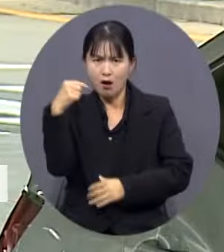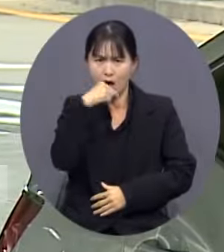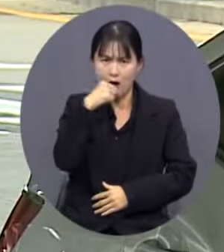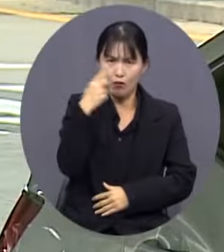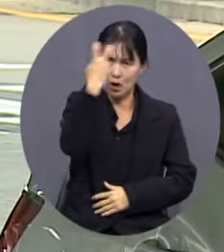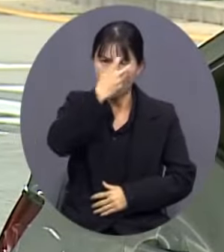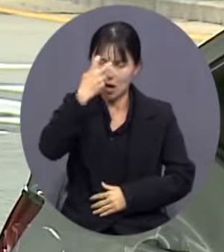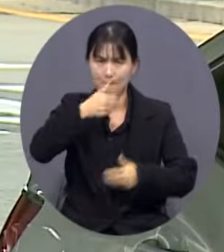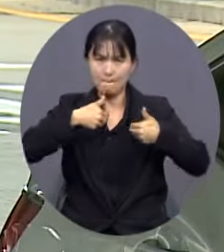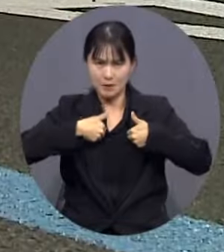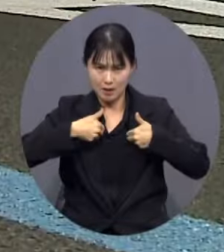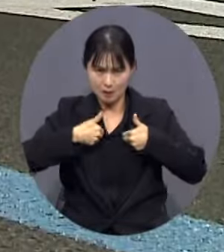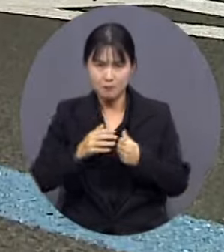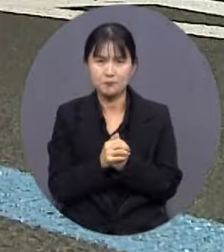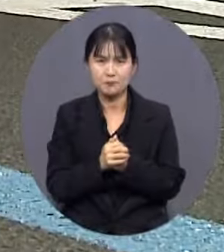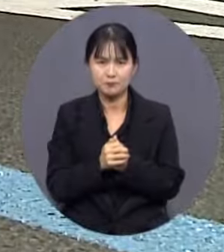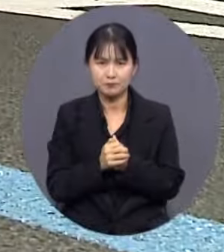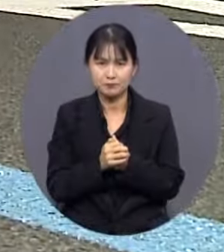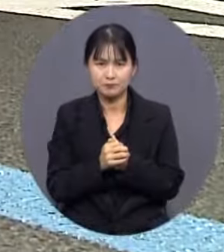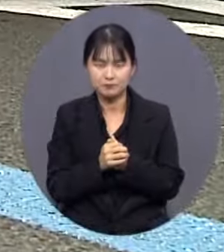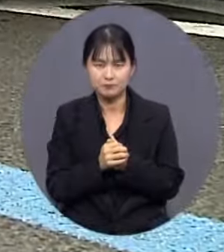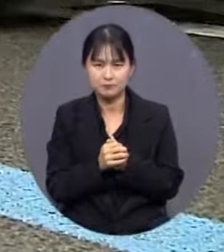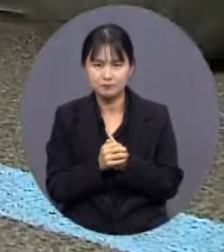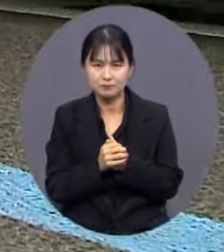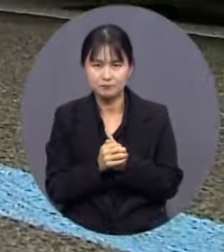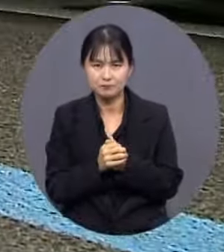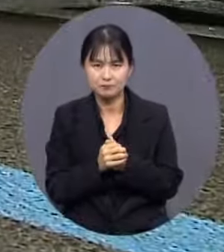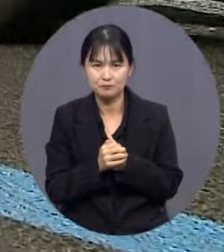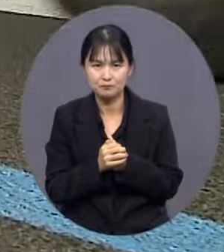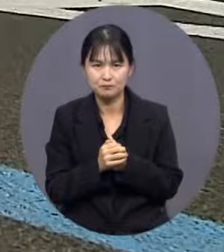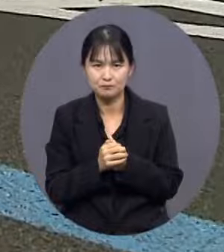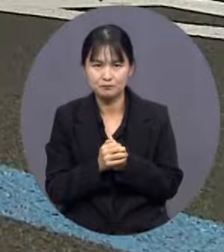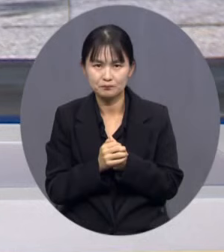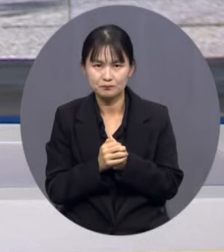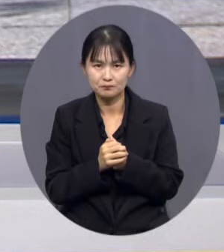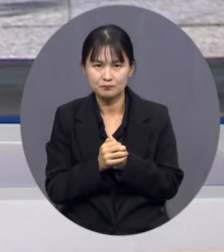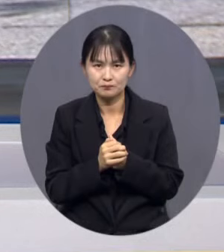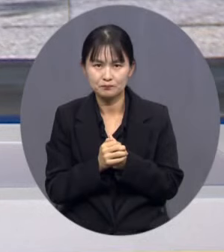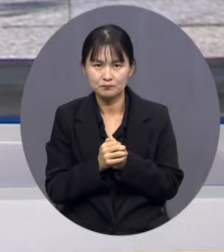관리 감독이 필요해 보입니다. MBC 뉴스 홍수현입니다.